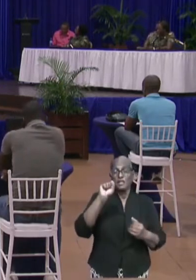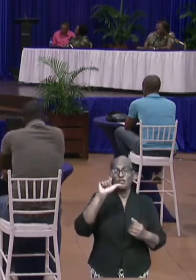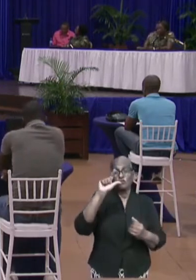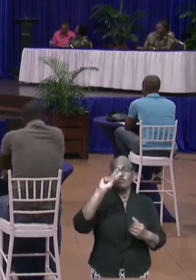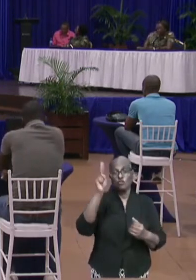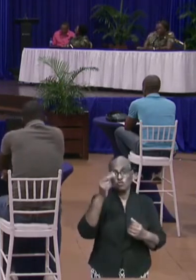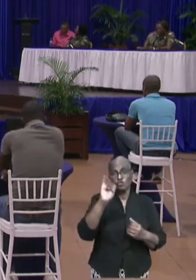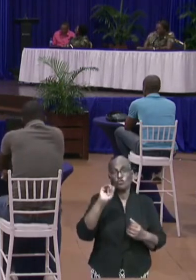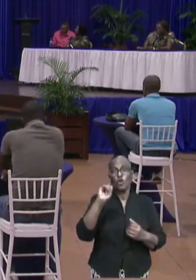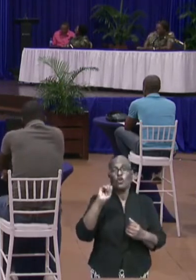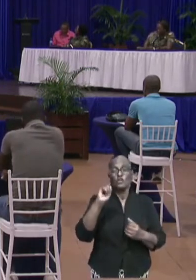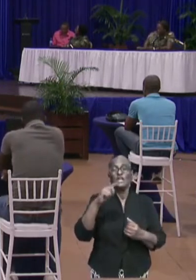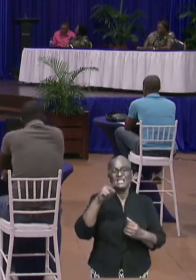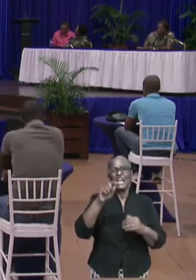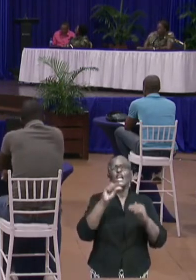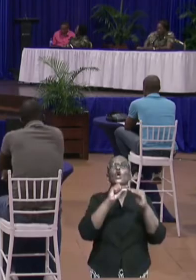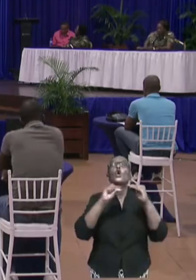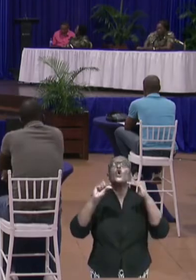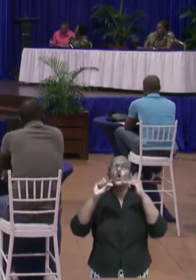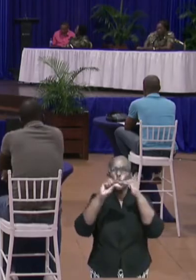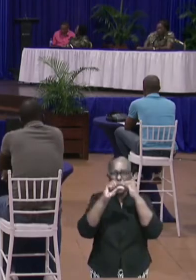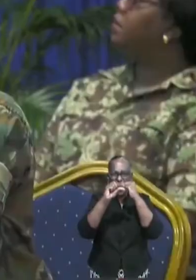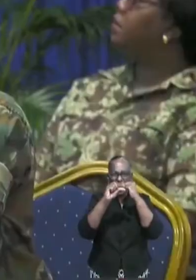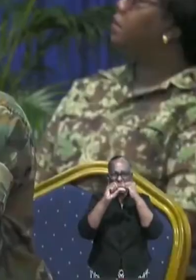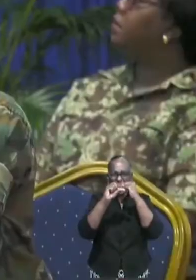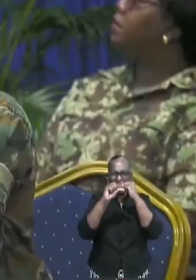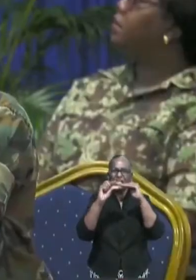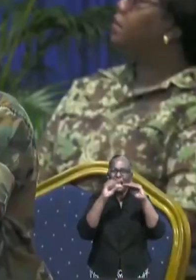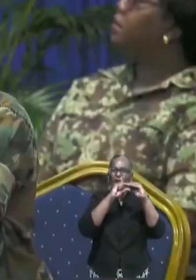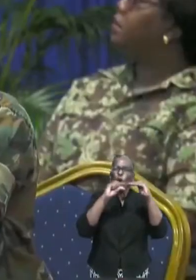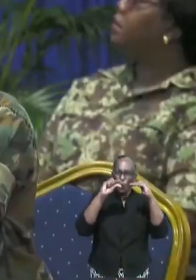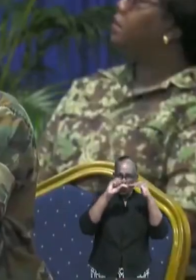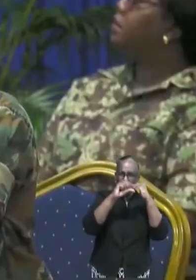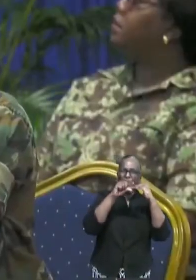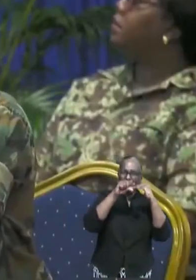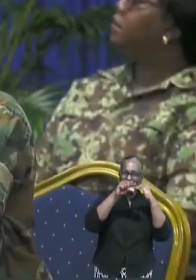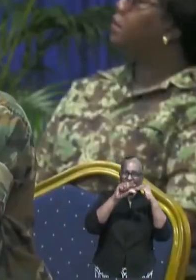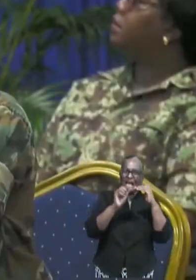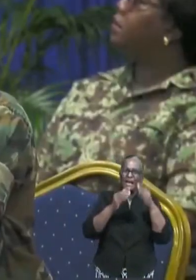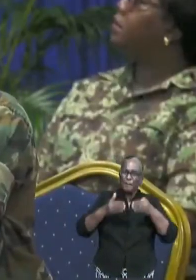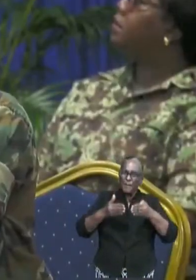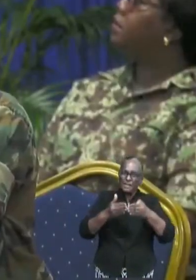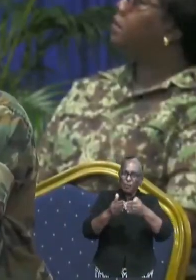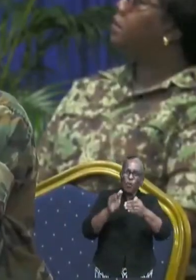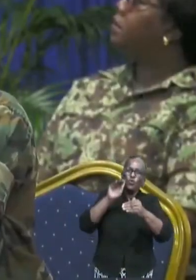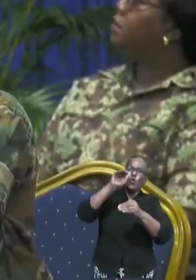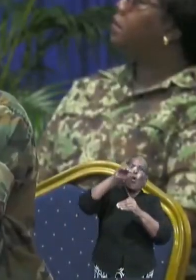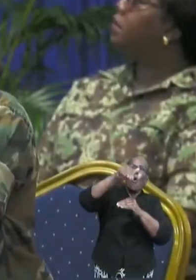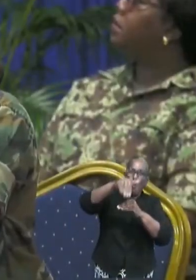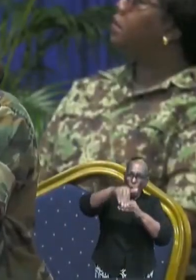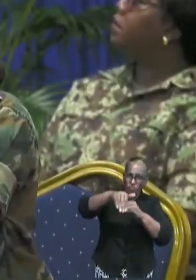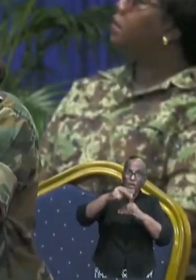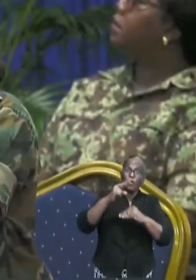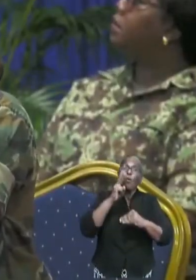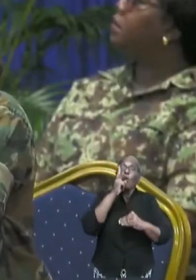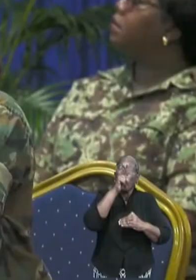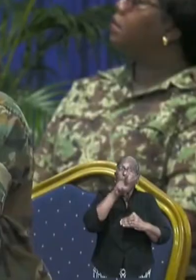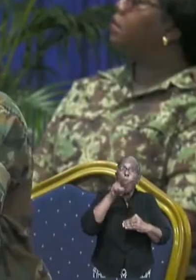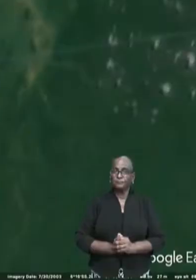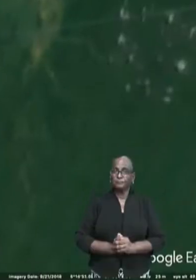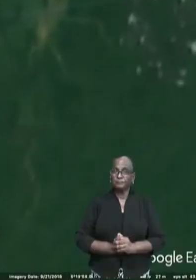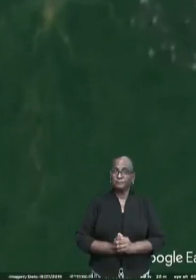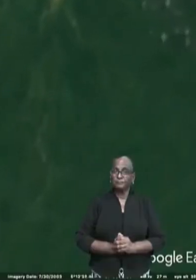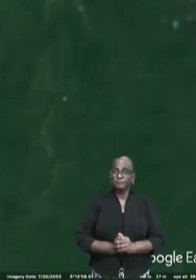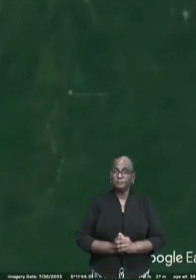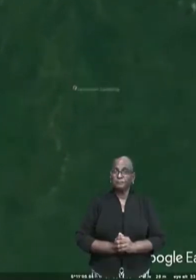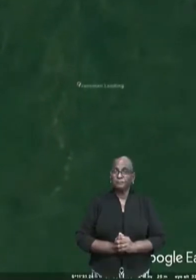de Saltdrain. Op Baktrak is er een checkpoint, Wakai en Apura.